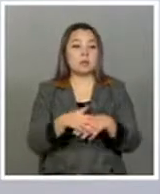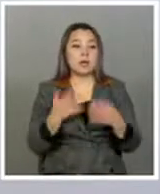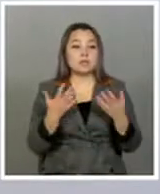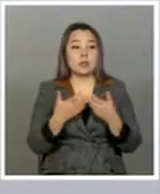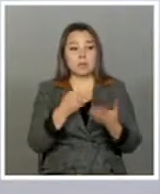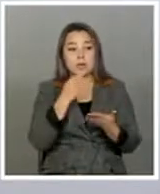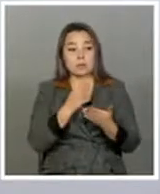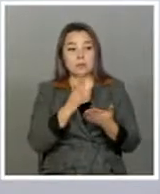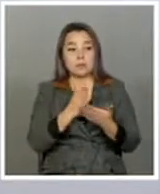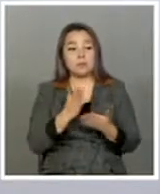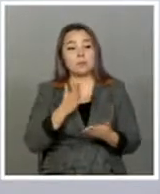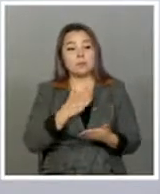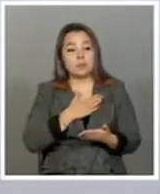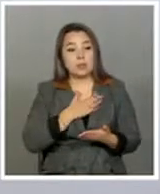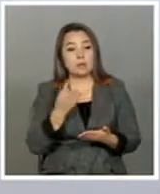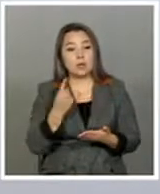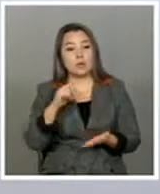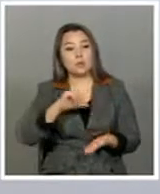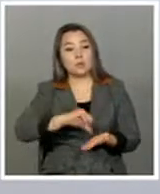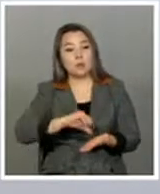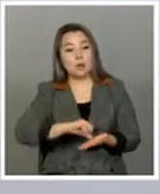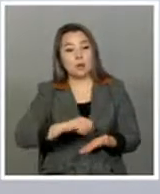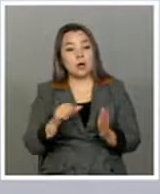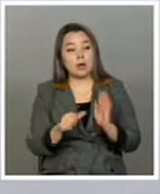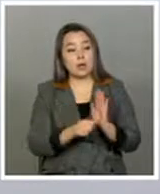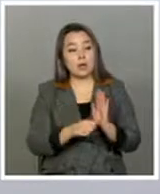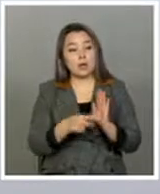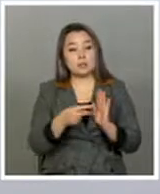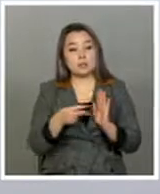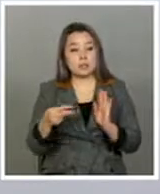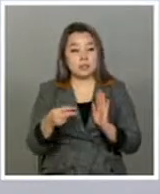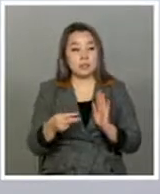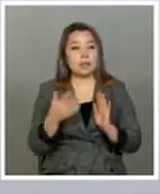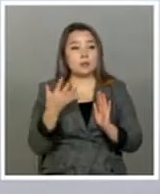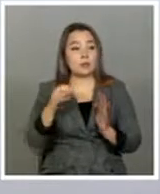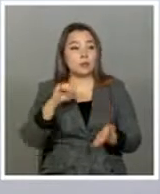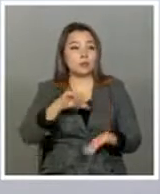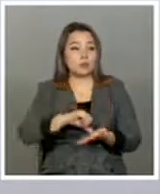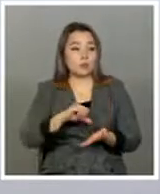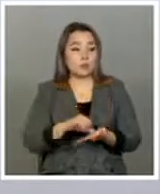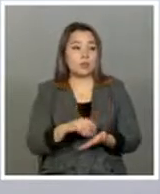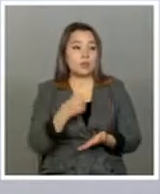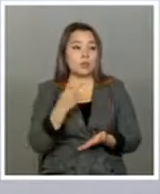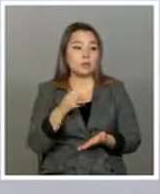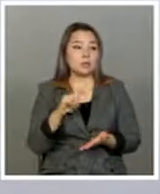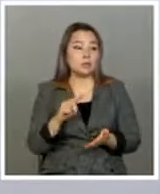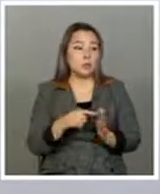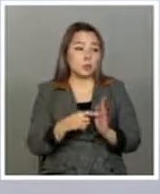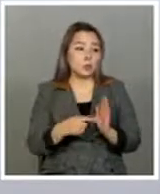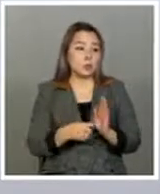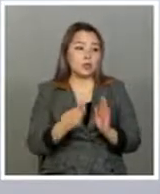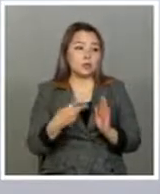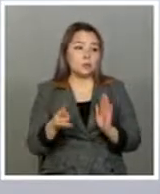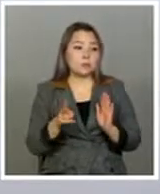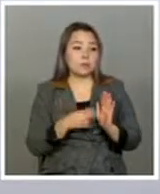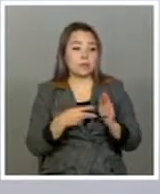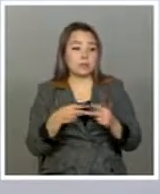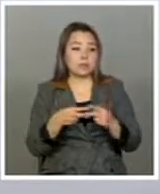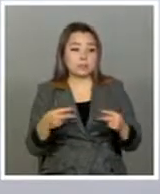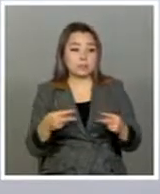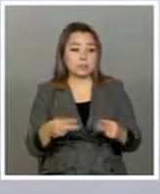бойынша бізде бірінші мүше 6-ға тең, 5-ші мүше 2 бөлінген 27-ге тең